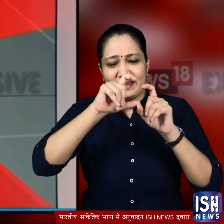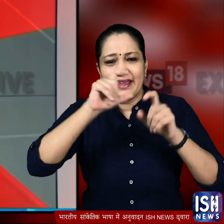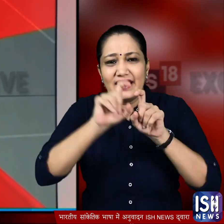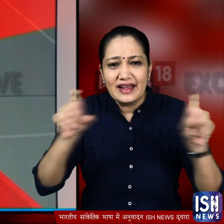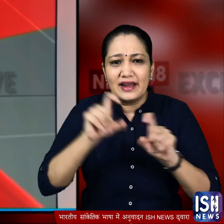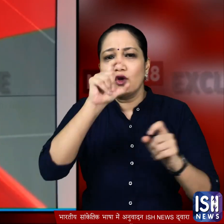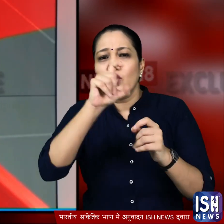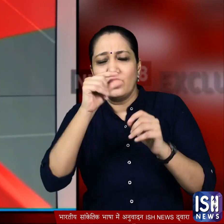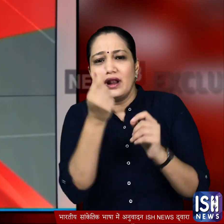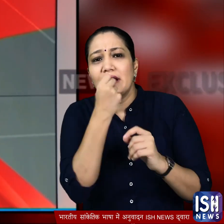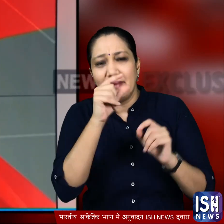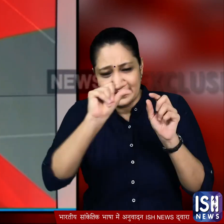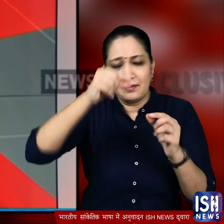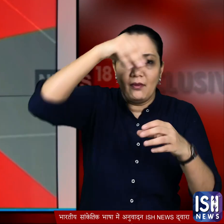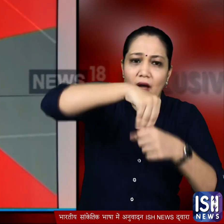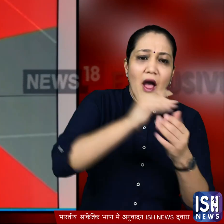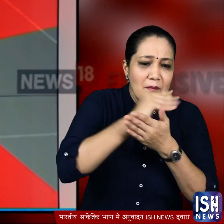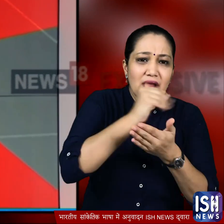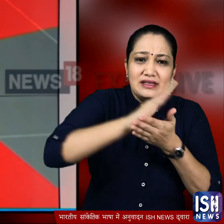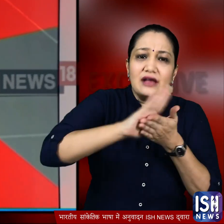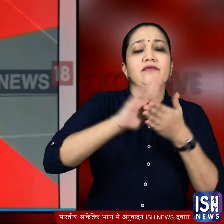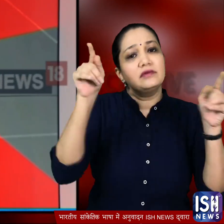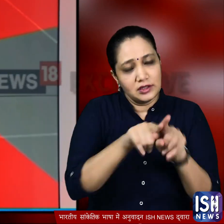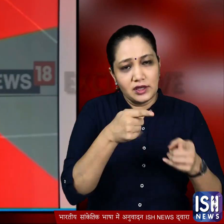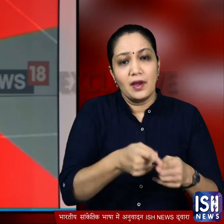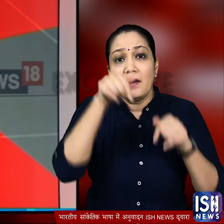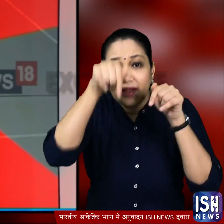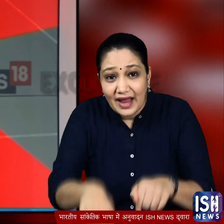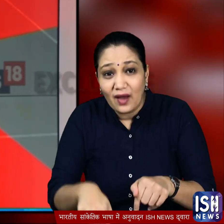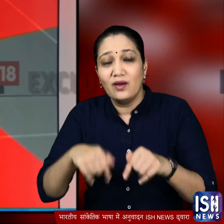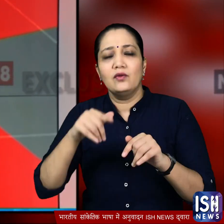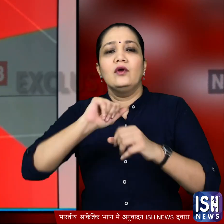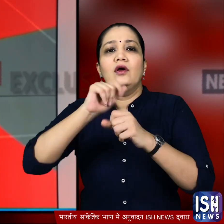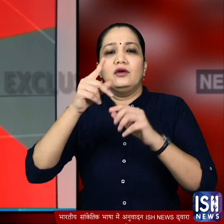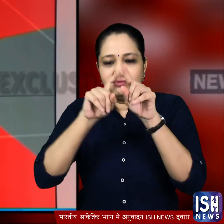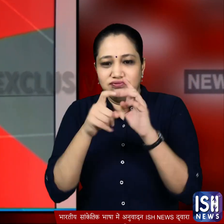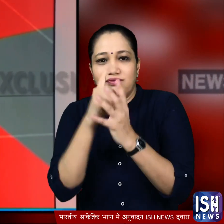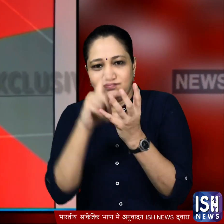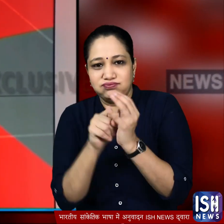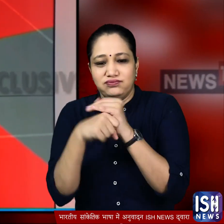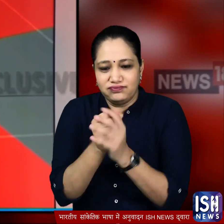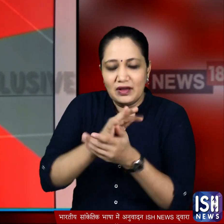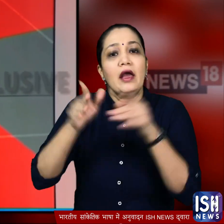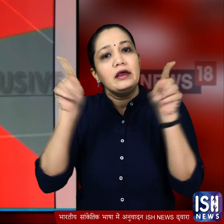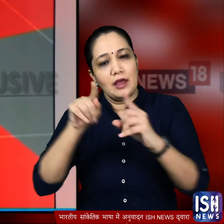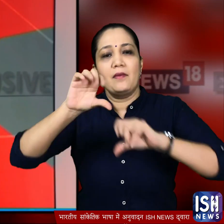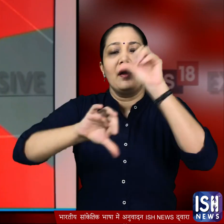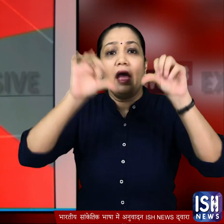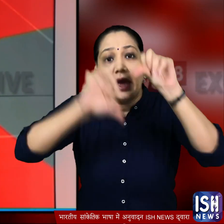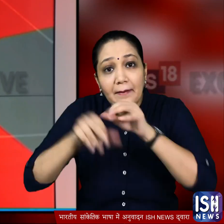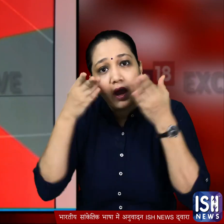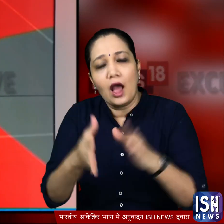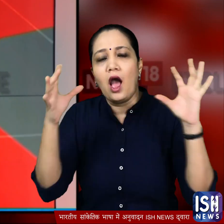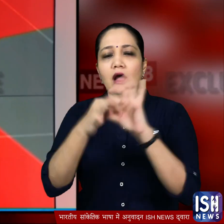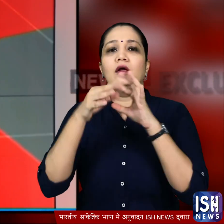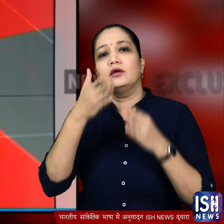होने वाली क्लोरीन की टैबलेट बनाई जाती है, लेकिन इन दिनों वहां सैनिटाइजर बनाने का काम भी चल रहा था और उसी केमिकल